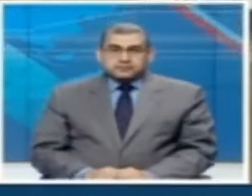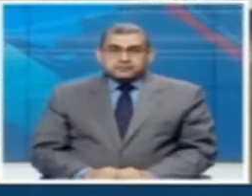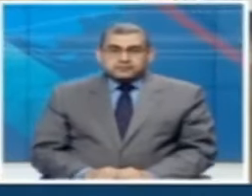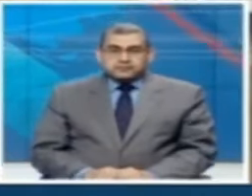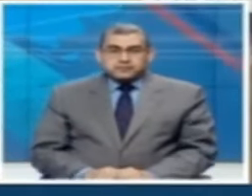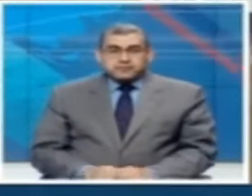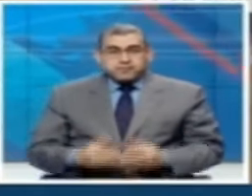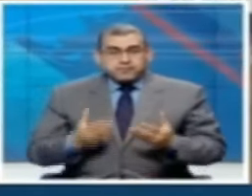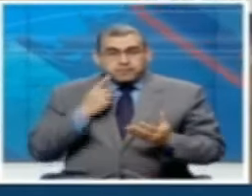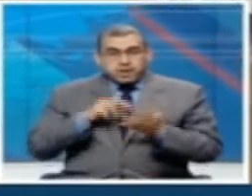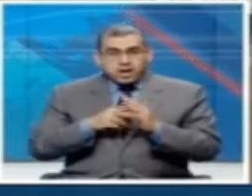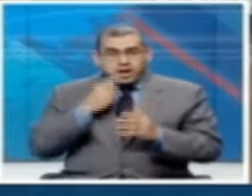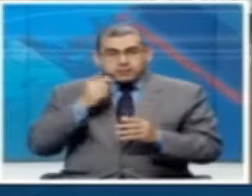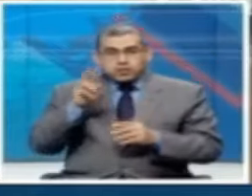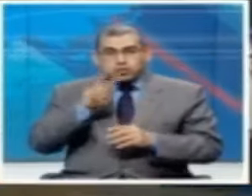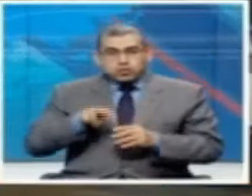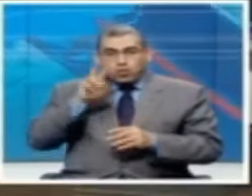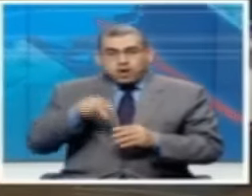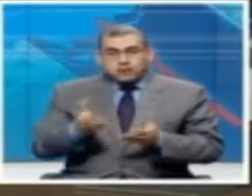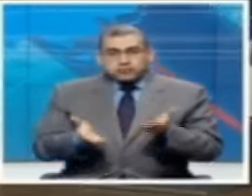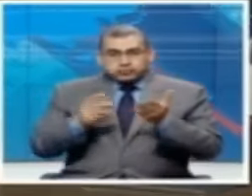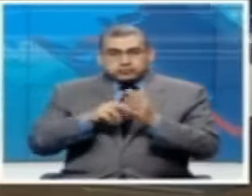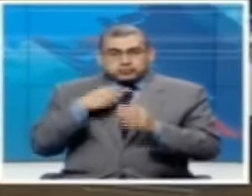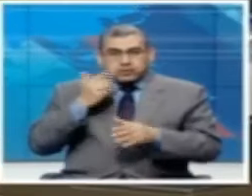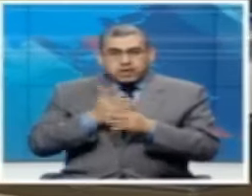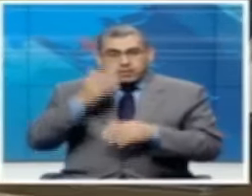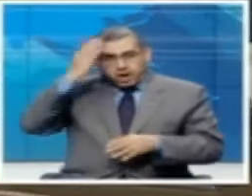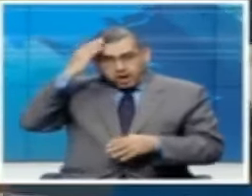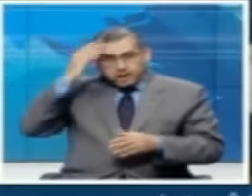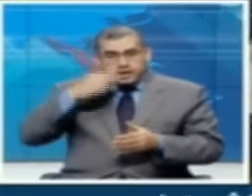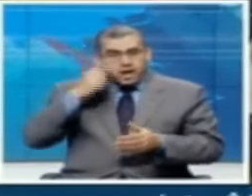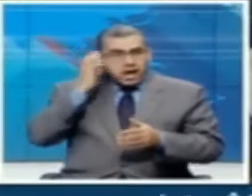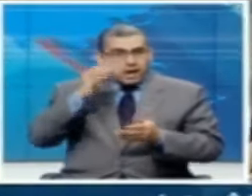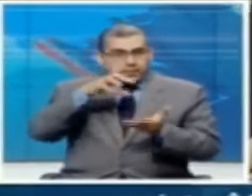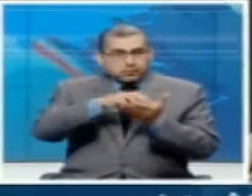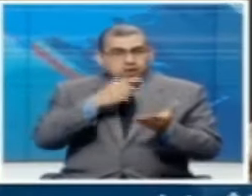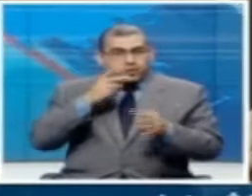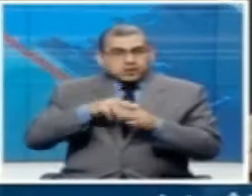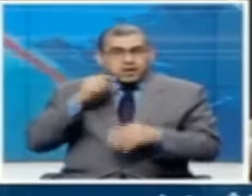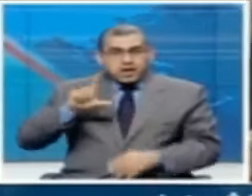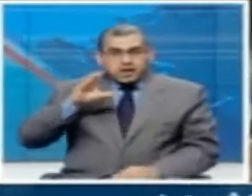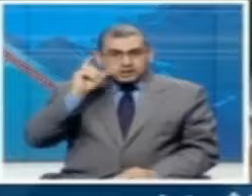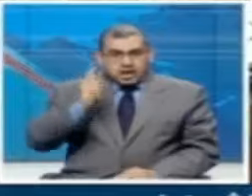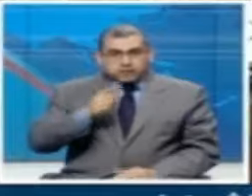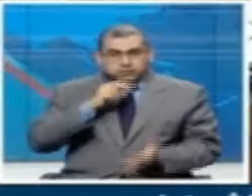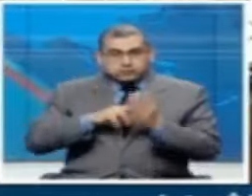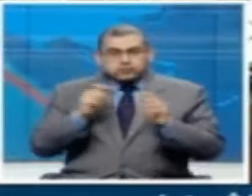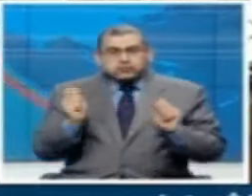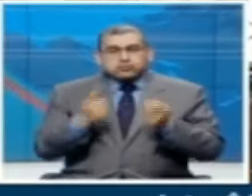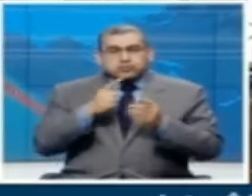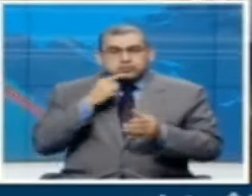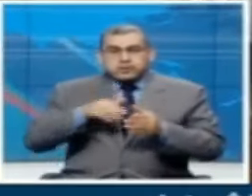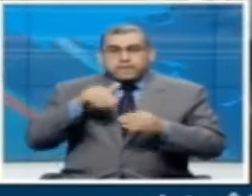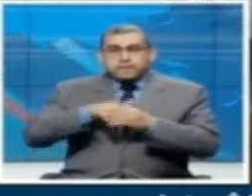زياده الموارد الدولاريه سواء من صفقه راس الحكمه او غيرها صدرت توجيهات رئاسيه بسرعه الافراج